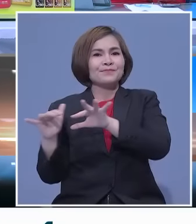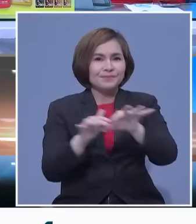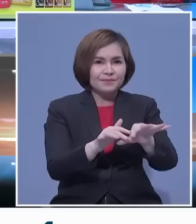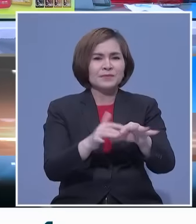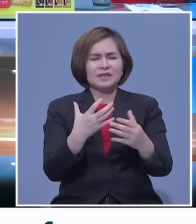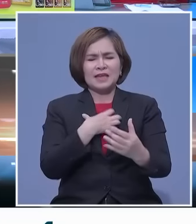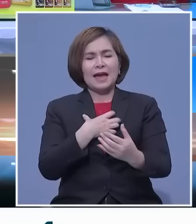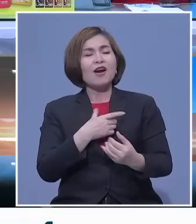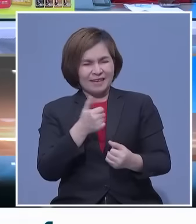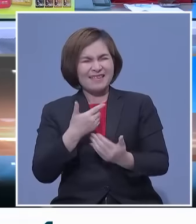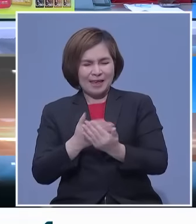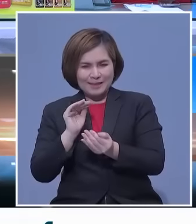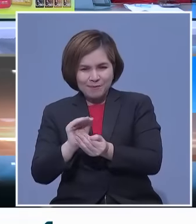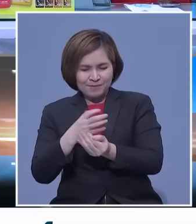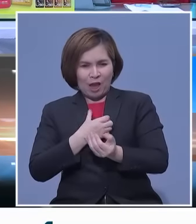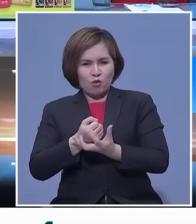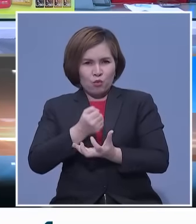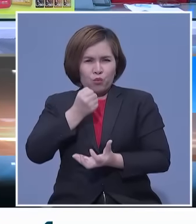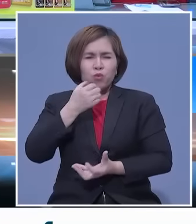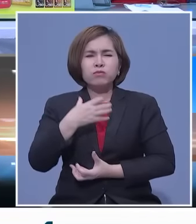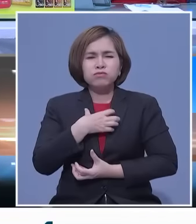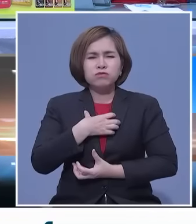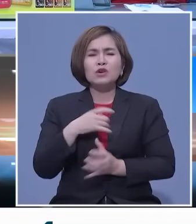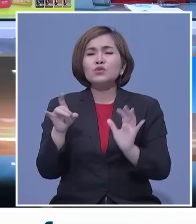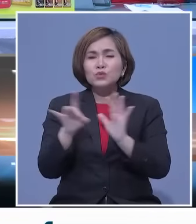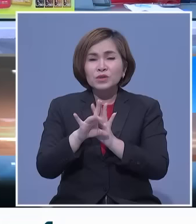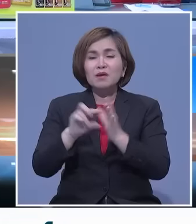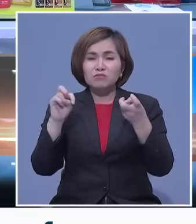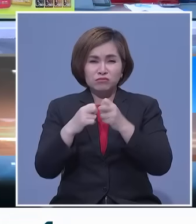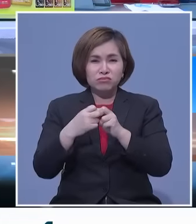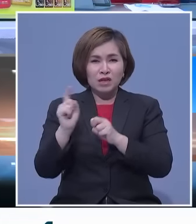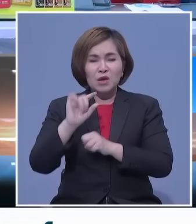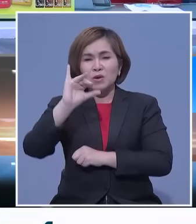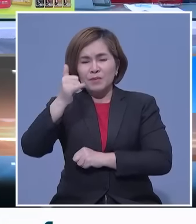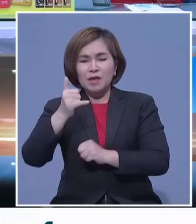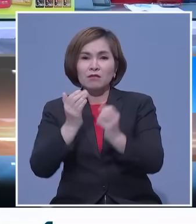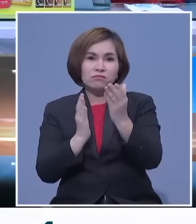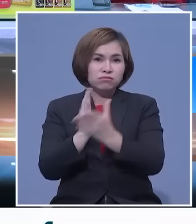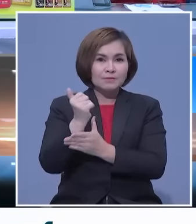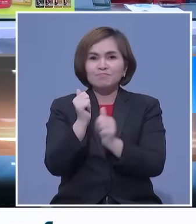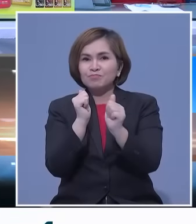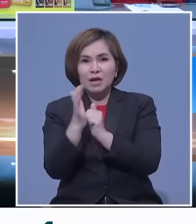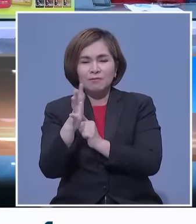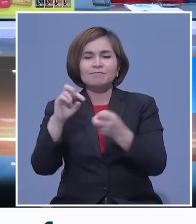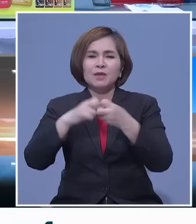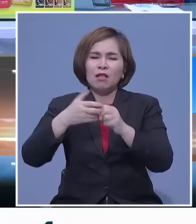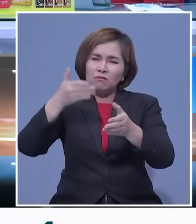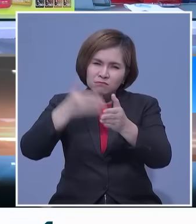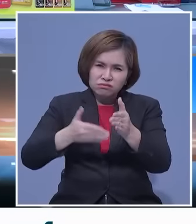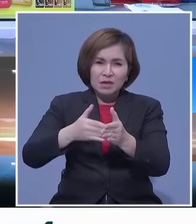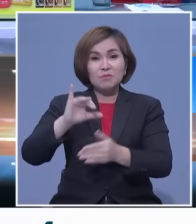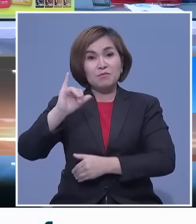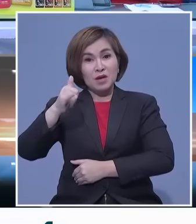เนี่ยงอกเงยจากเงินที่ตัวเองเก็บอยู่นะคะและสุดท้ายอันเนี้ยคือต้องบอกว่าบางคนนะคือไม่เท่าทันจริงๆหรือบางคนมี